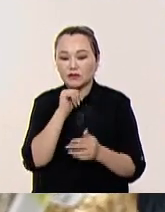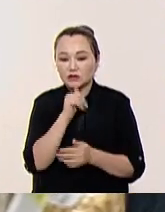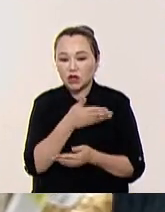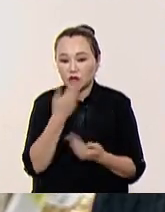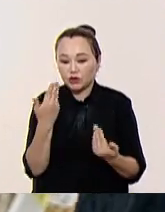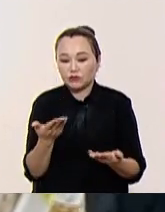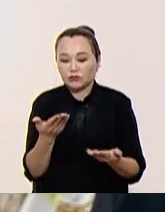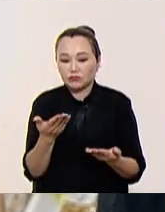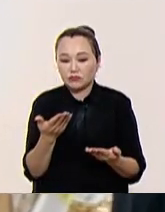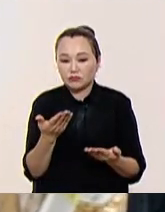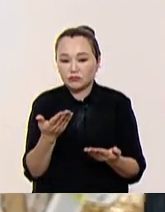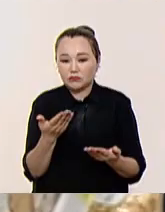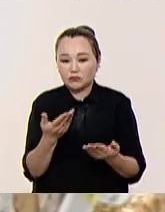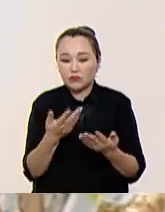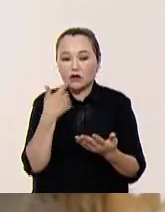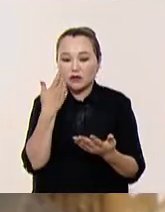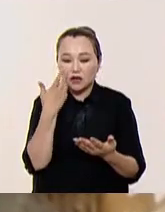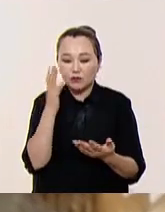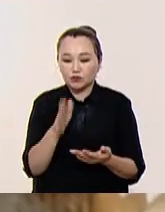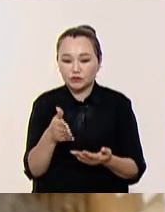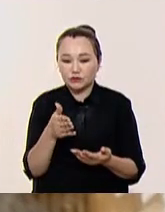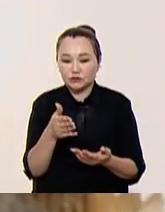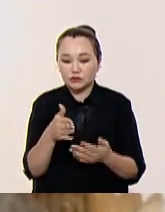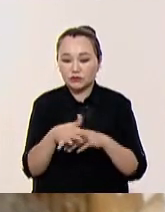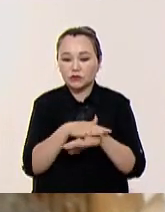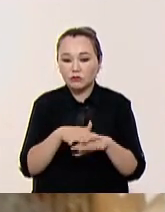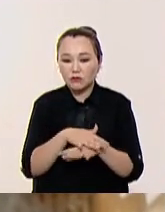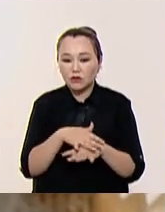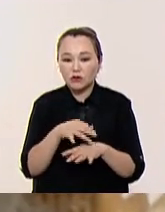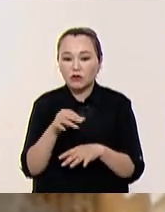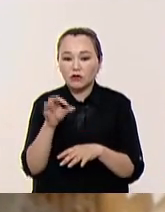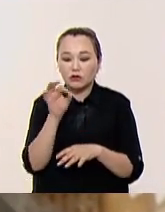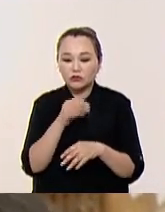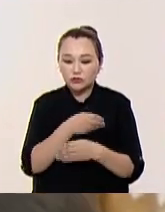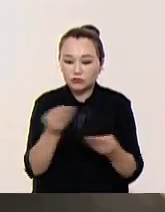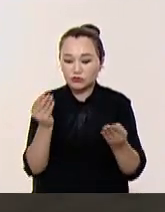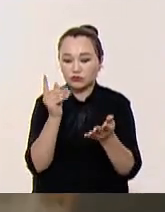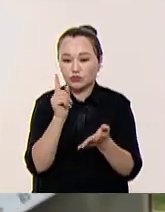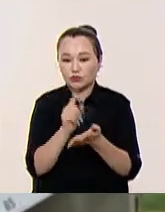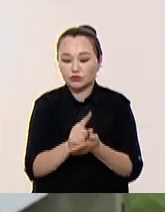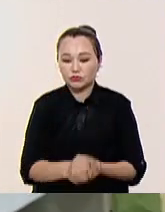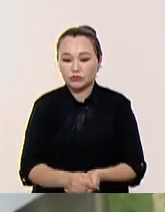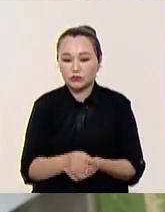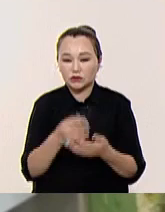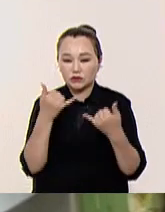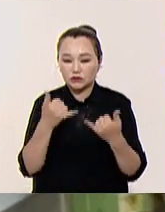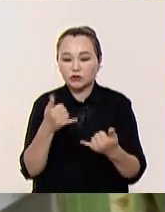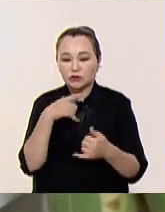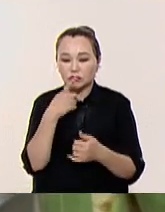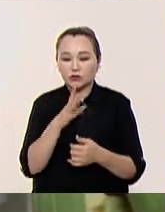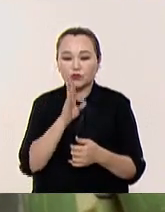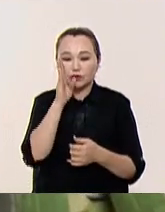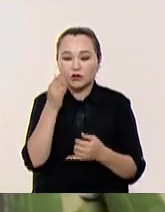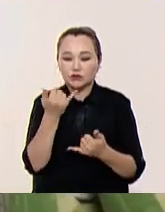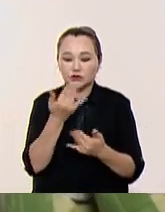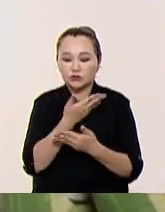мінекей. Бұл қашан болады? Қара халыққа беру керек қой. Сегодня был, говорят, с утра, а сейчас